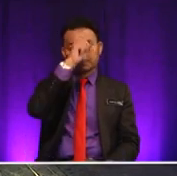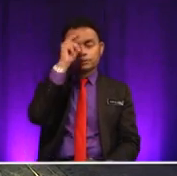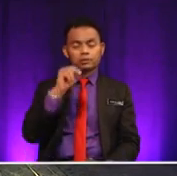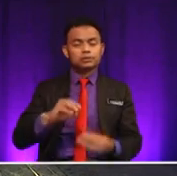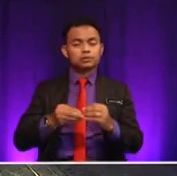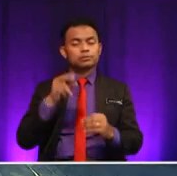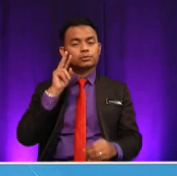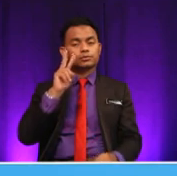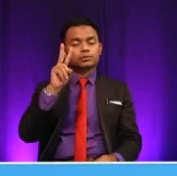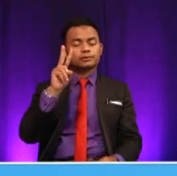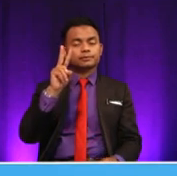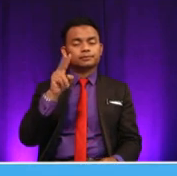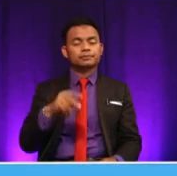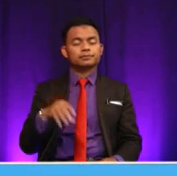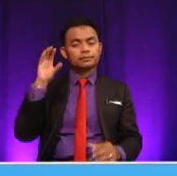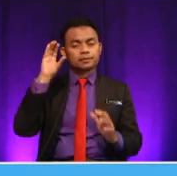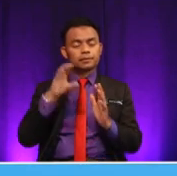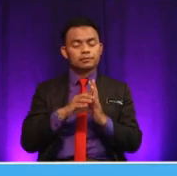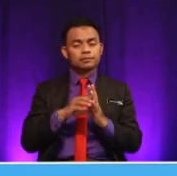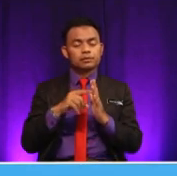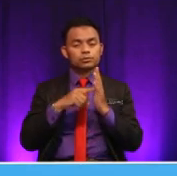menunjukkan satu ujian